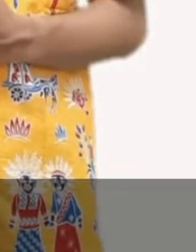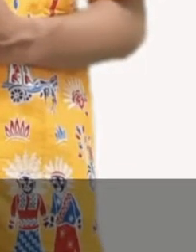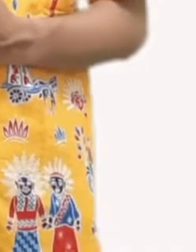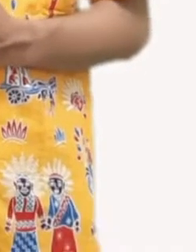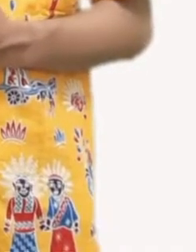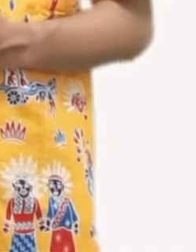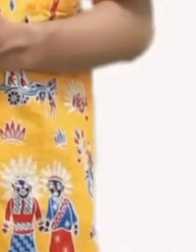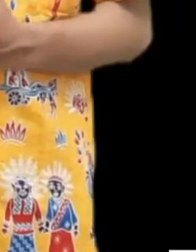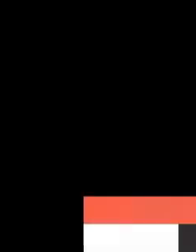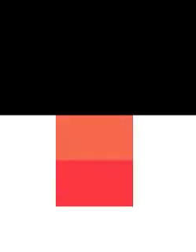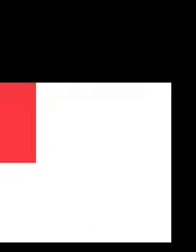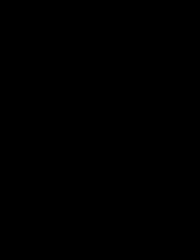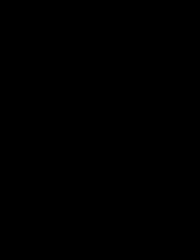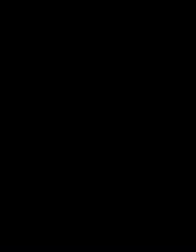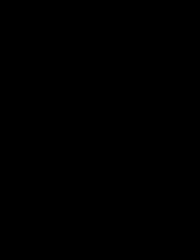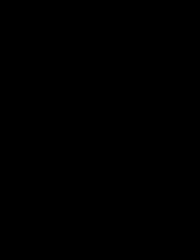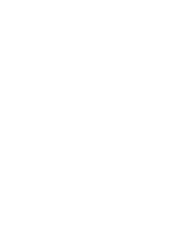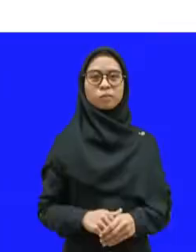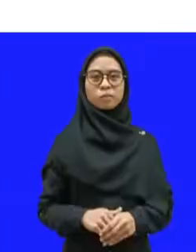staf-staf jajarannya.